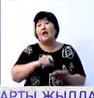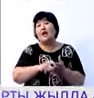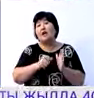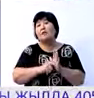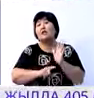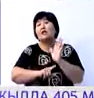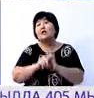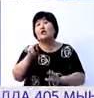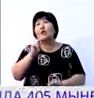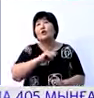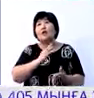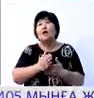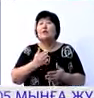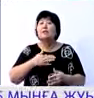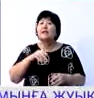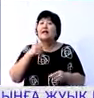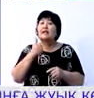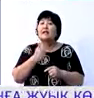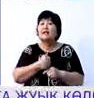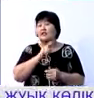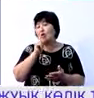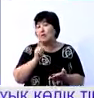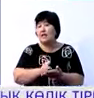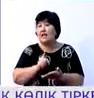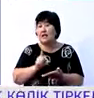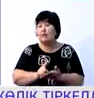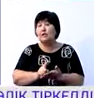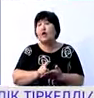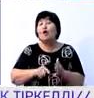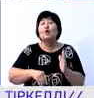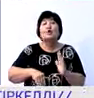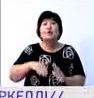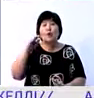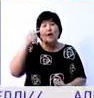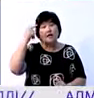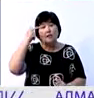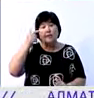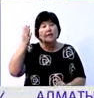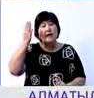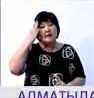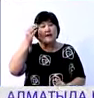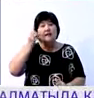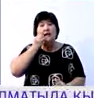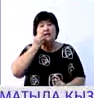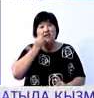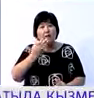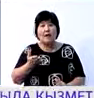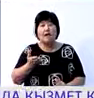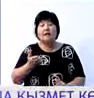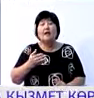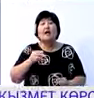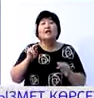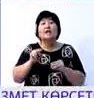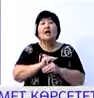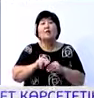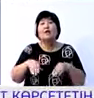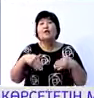жатыр. Міне, біздің негізгі басты міндетіміз жоғары білімді саналы, сапалы тәрбие